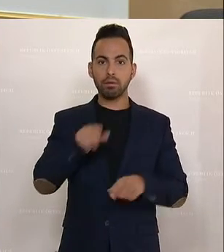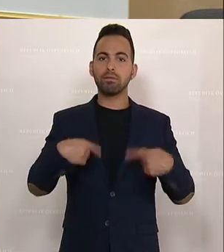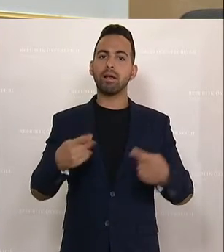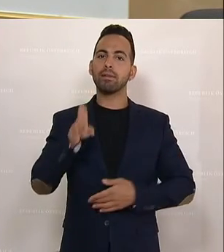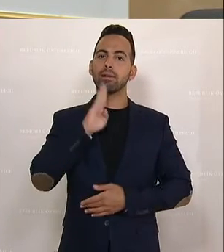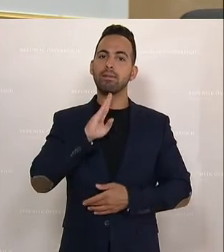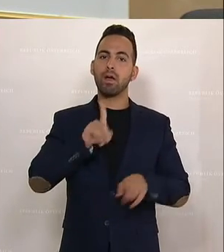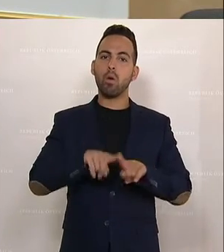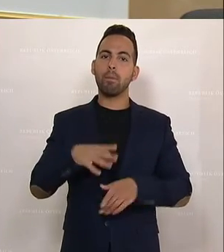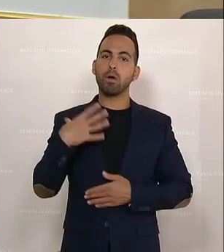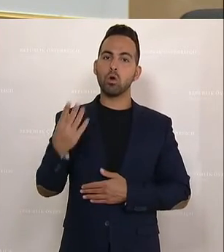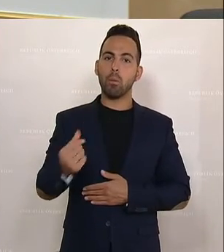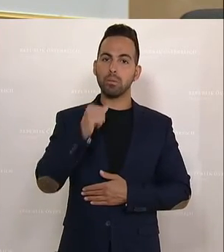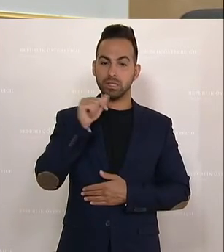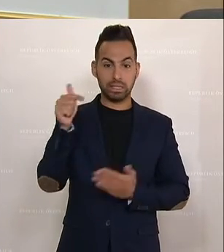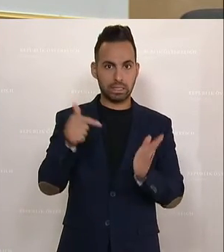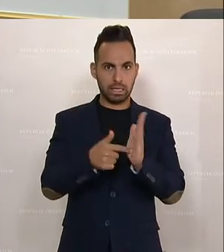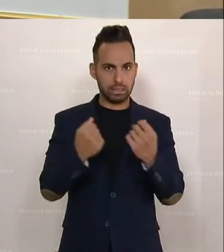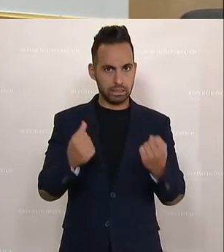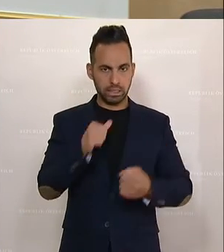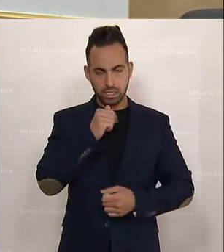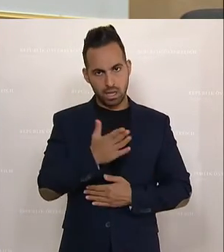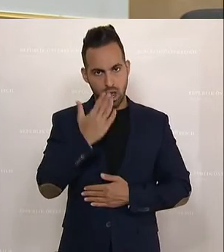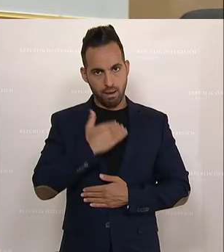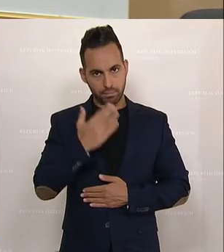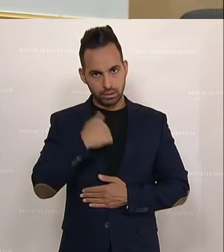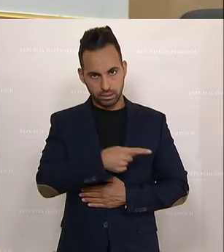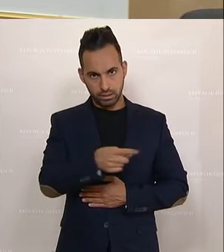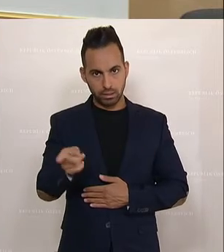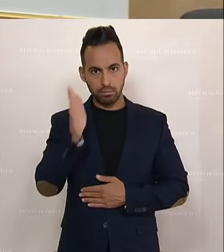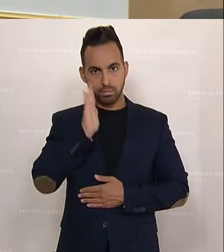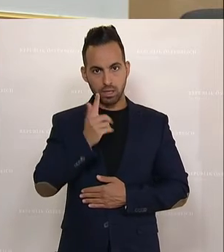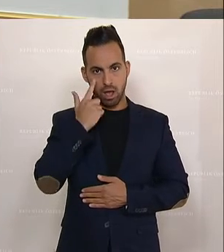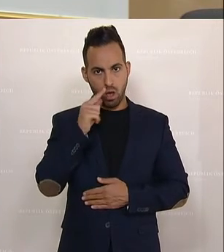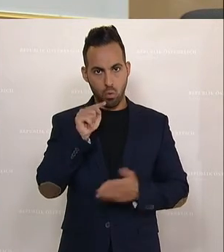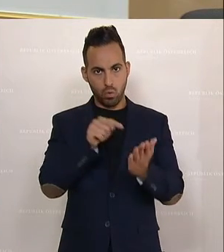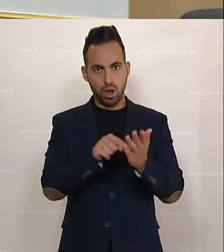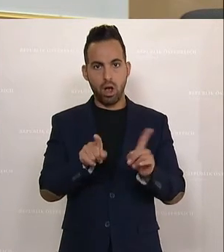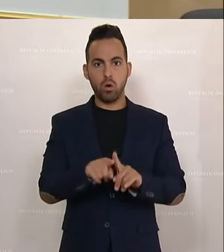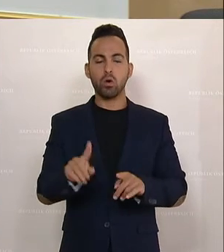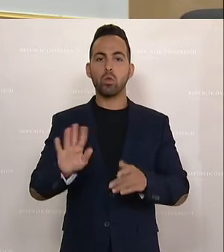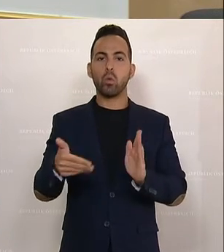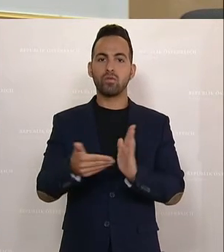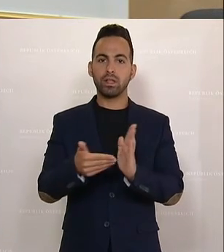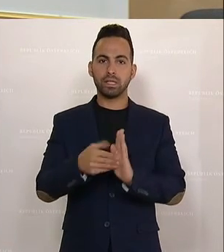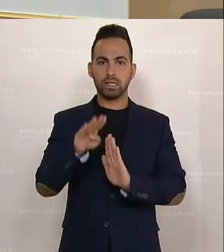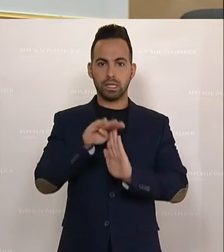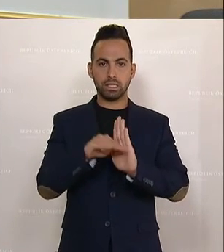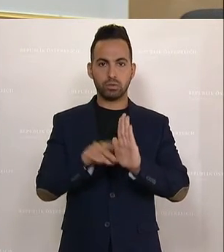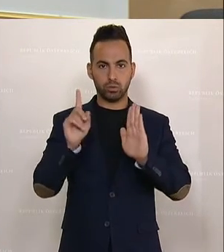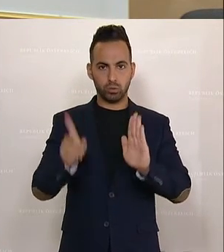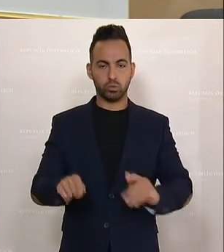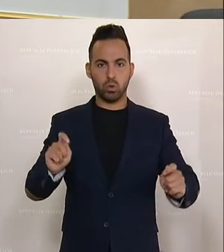Rente nicht, das ist sicher nicht beabsichtigt. Ich ersuche Sie, darauf ein Auge zu werfen und die notwendigen